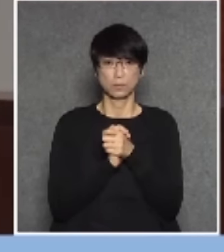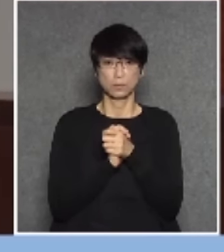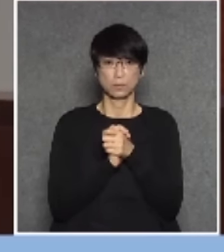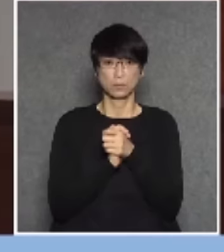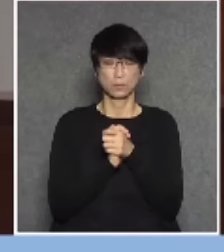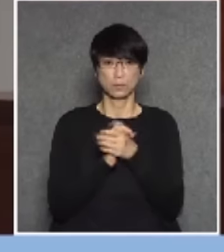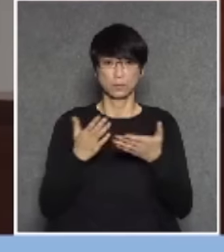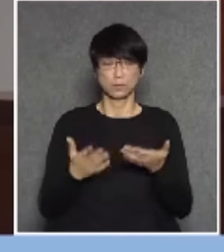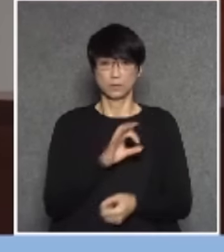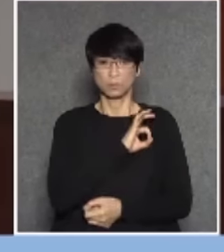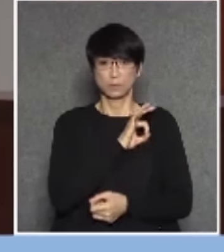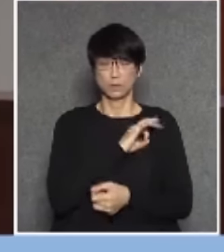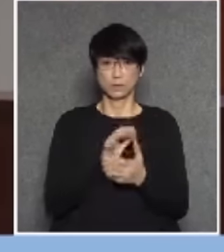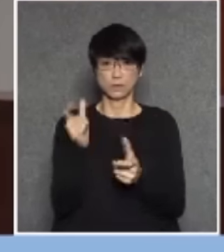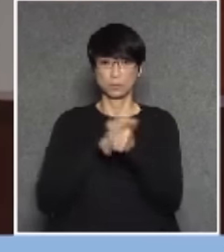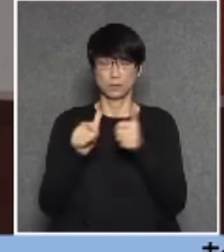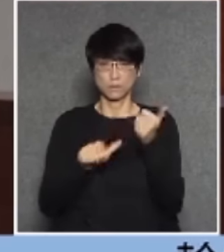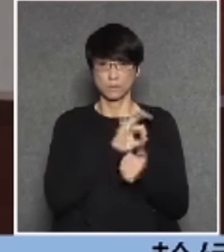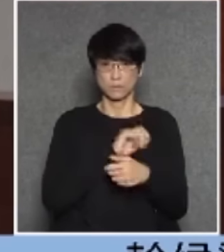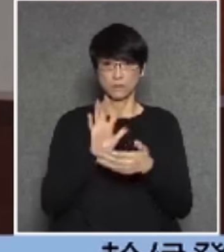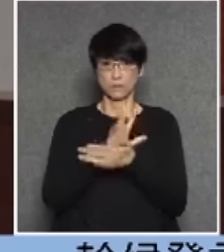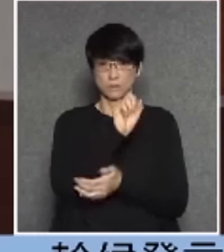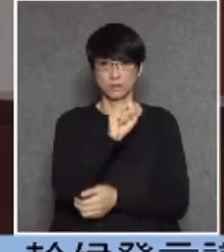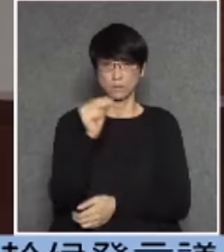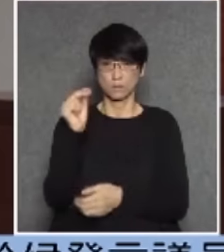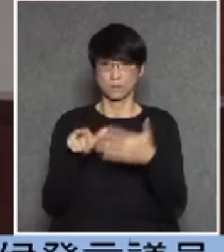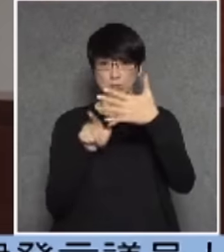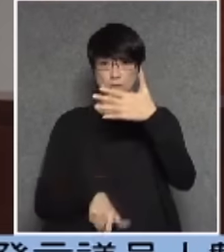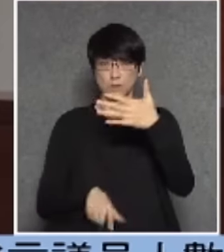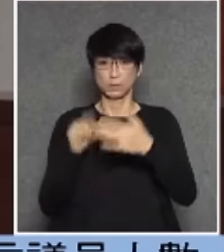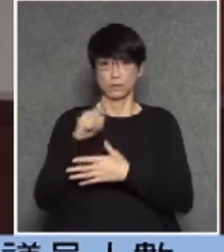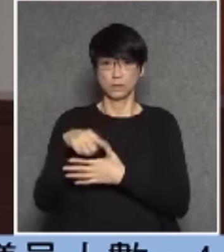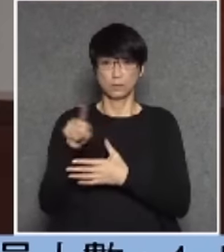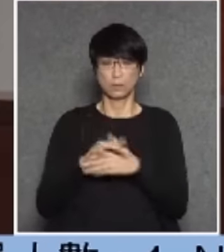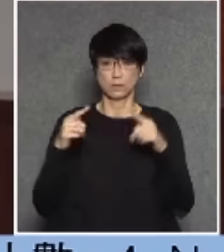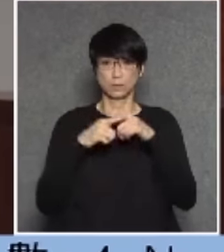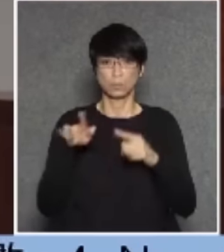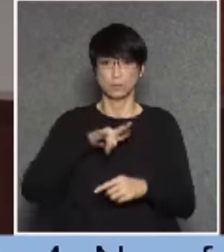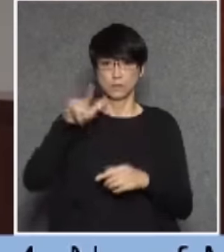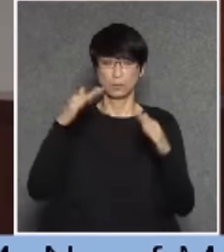本會財務委員會於2007年5月批准向民航處撥款